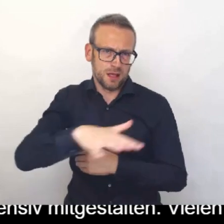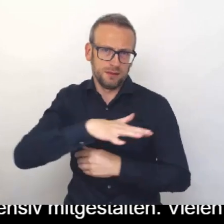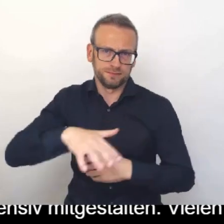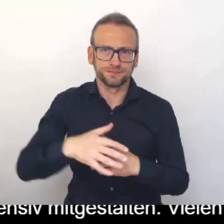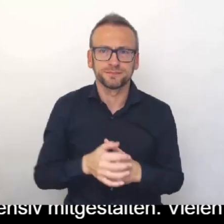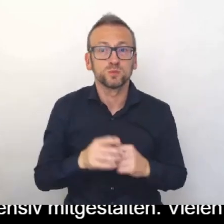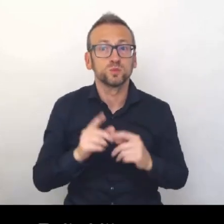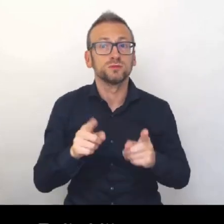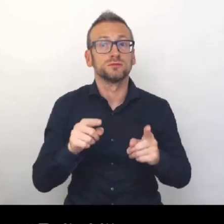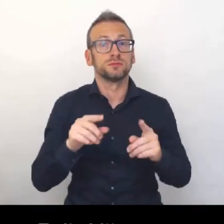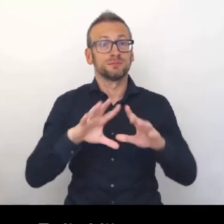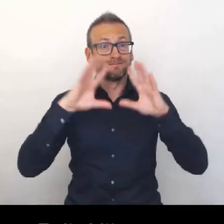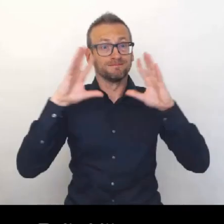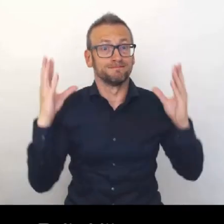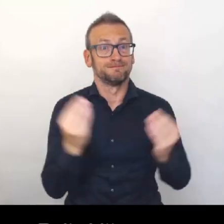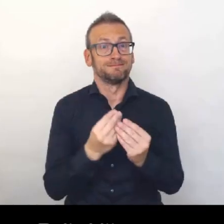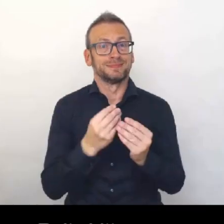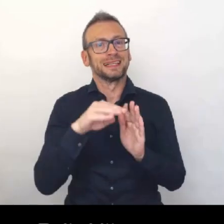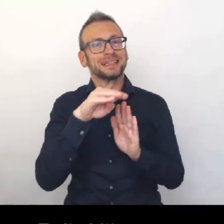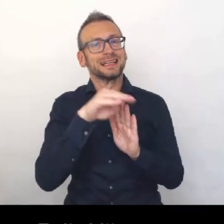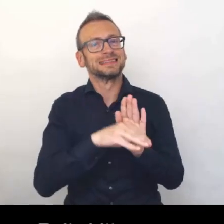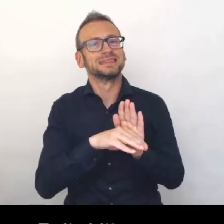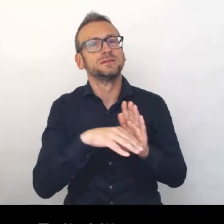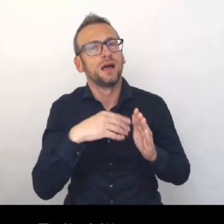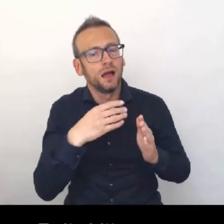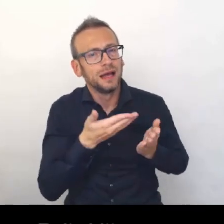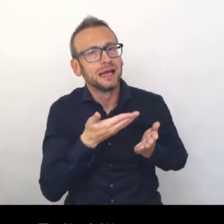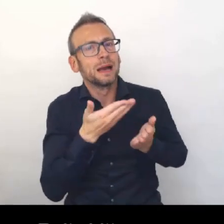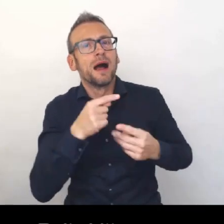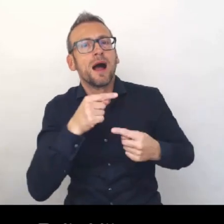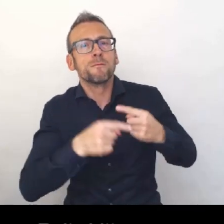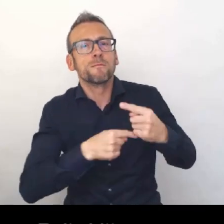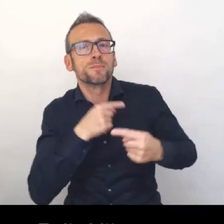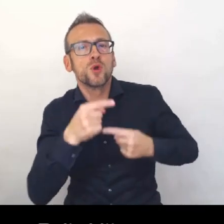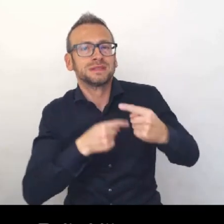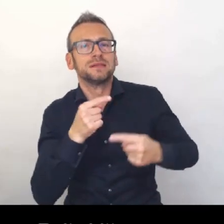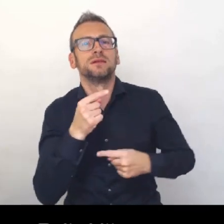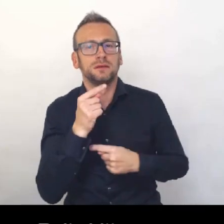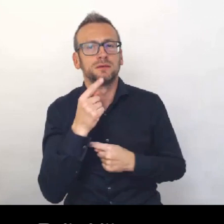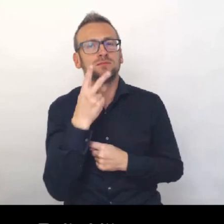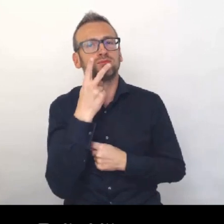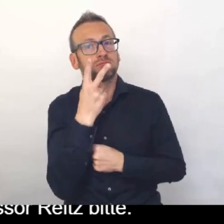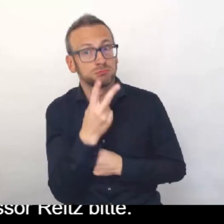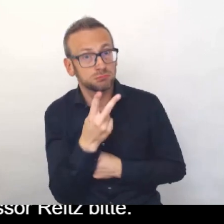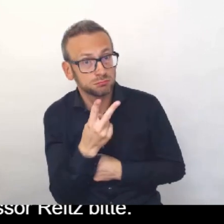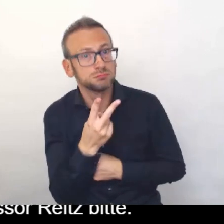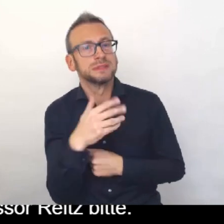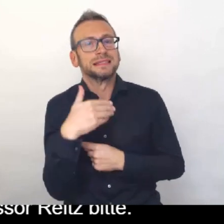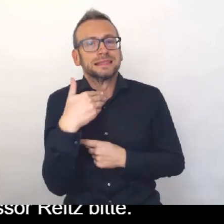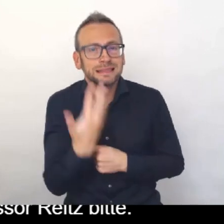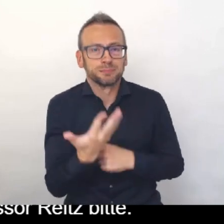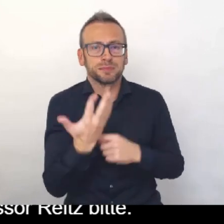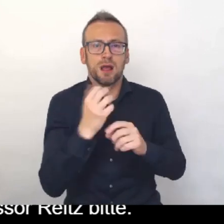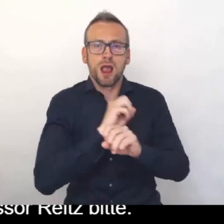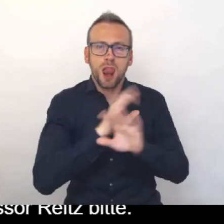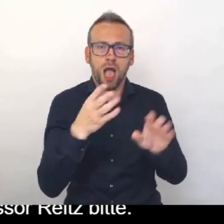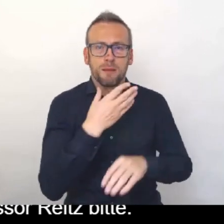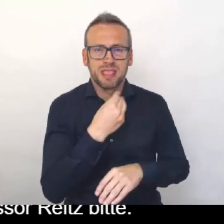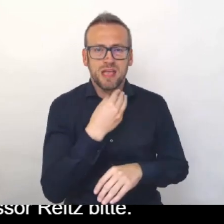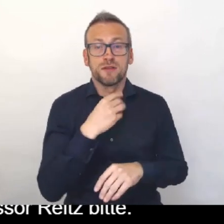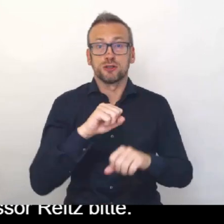ist das schon ein besonderer Moment, dass wir eingebunden sind und dass wir auch